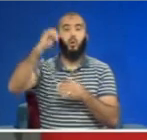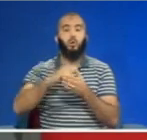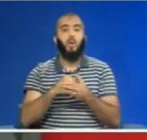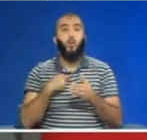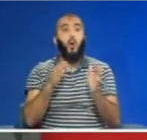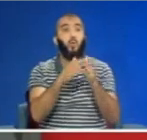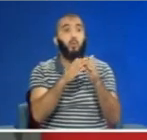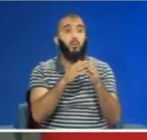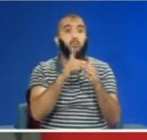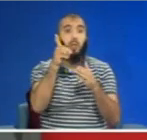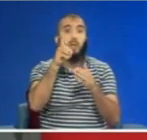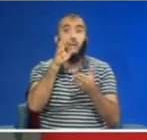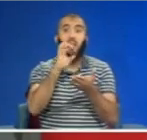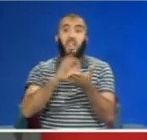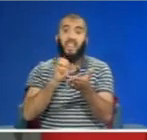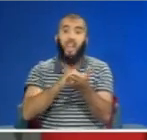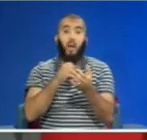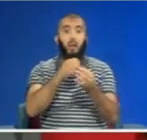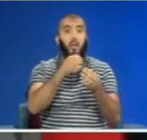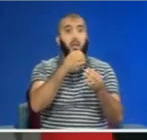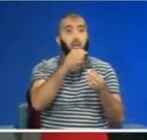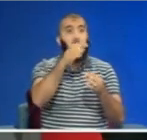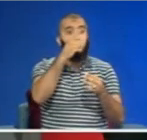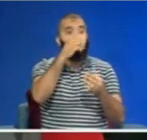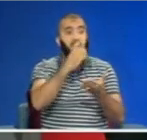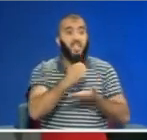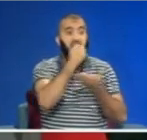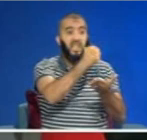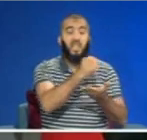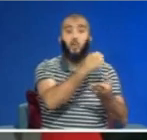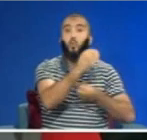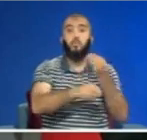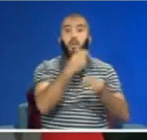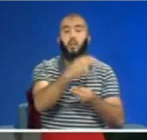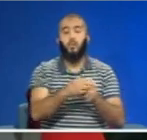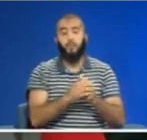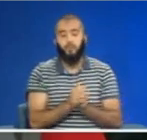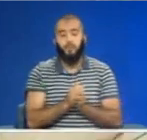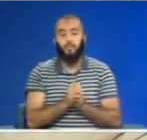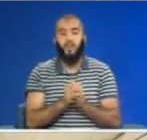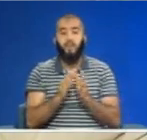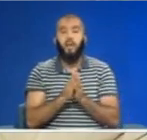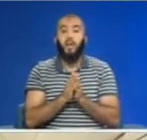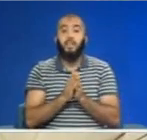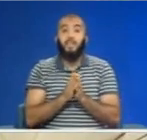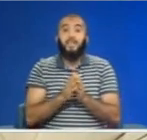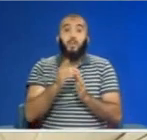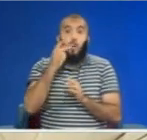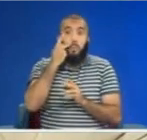كما راه يقول وراه مكتوب عليه بالوثائق؟ هذا مدام أبوكم كتب هذه الأرض توثيقا